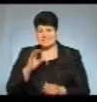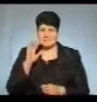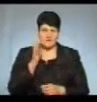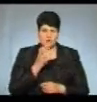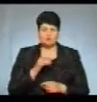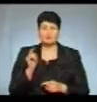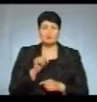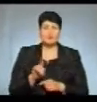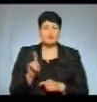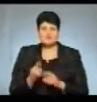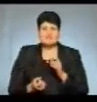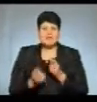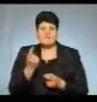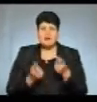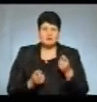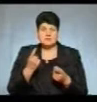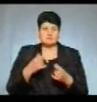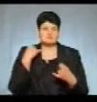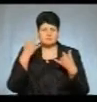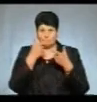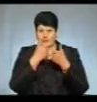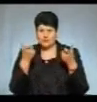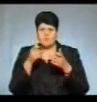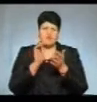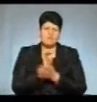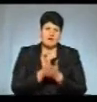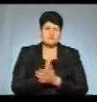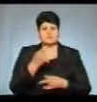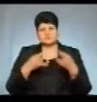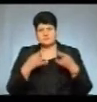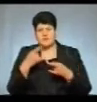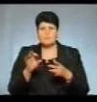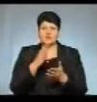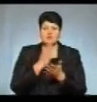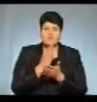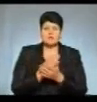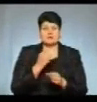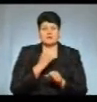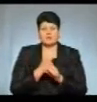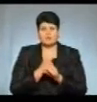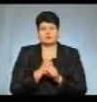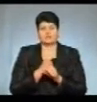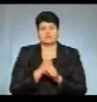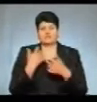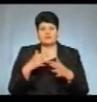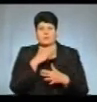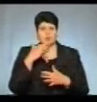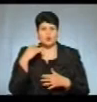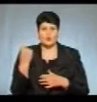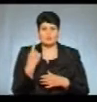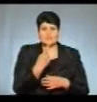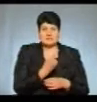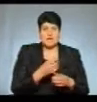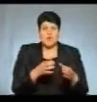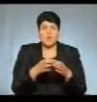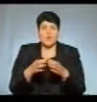що з'являється повідомлення в пресі, в соціальних мережах про існування і роботу вже в багатьох областях таких